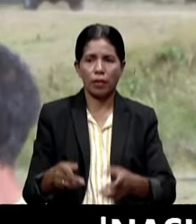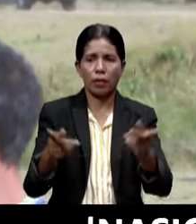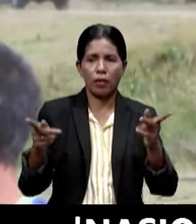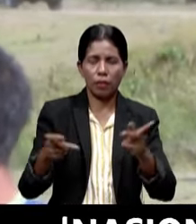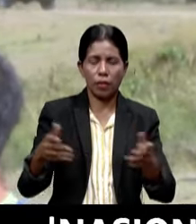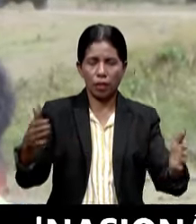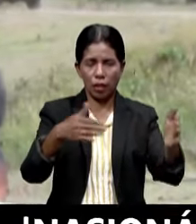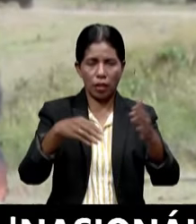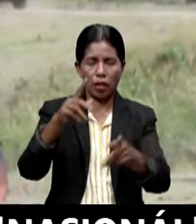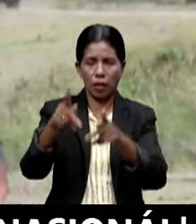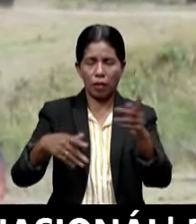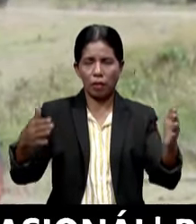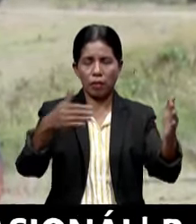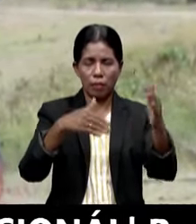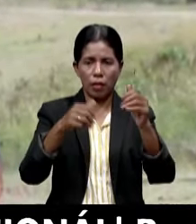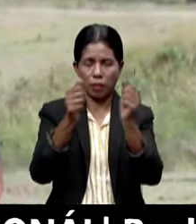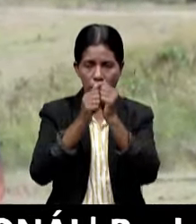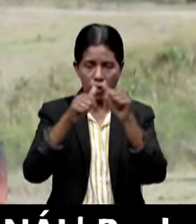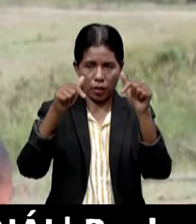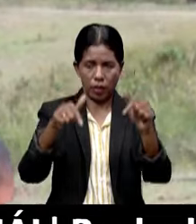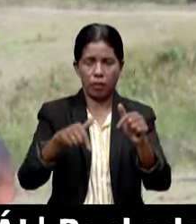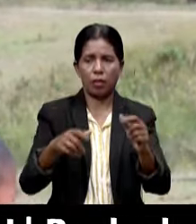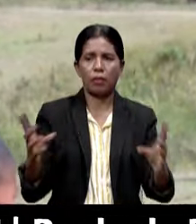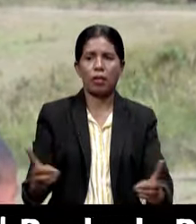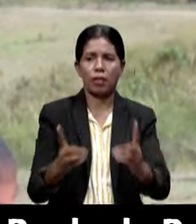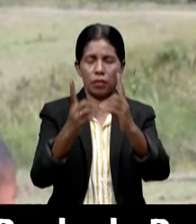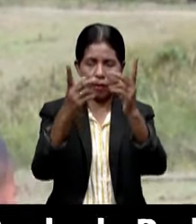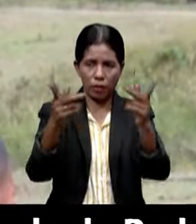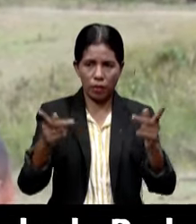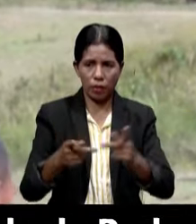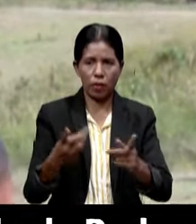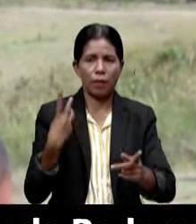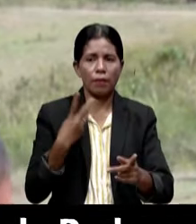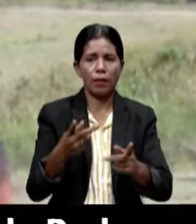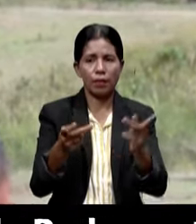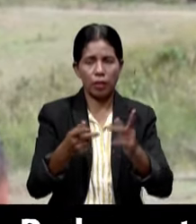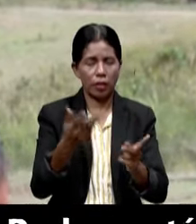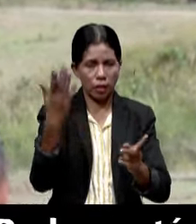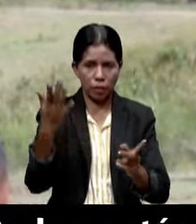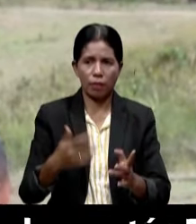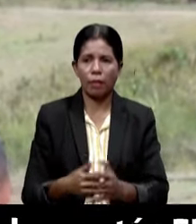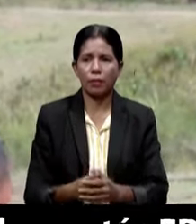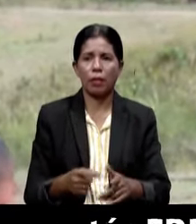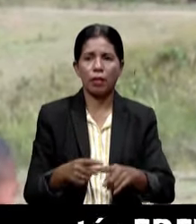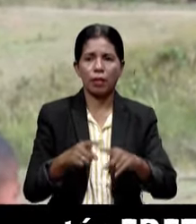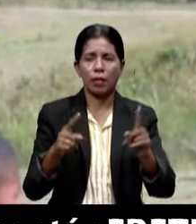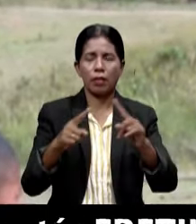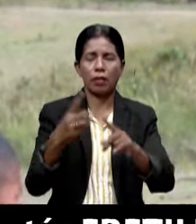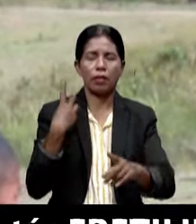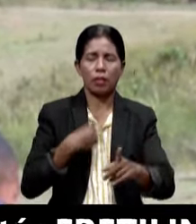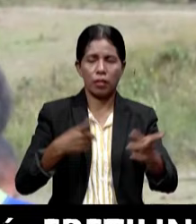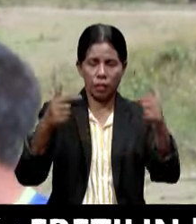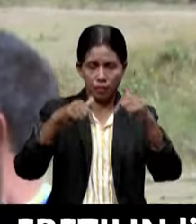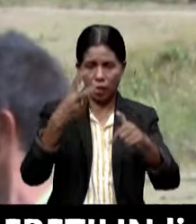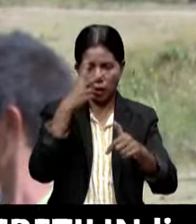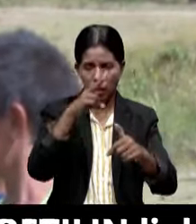sirkulasaun resistensia nia Untuk kami asal malu ya fat, fatin letin tuan letin apa? Maybe oh hita fila fale nak